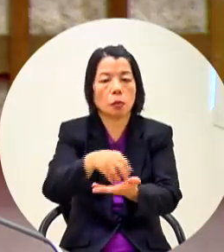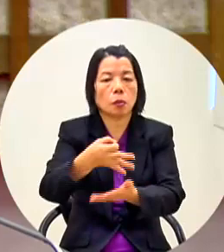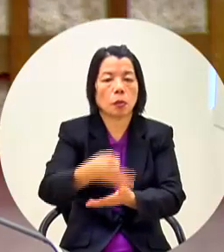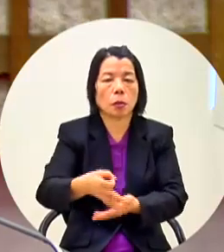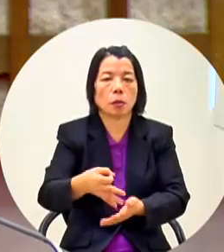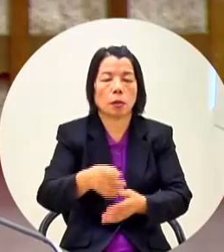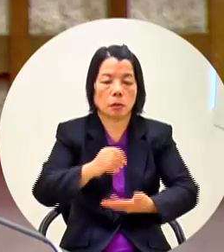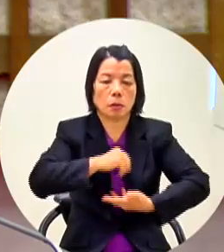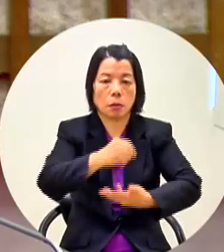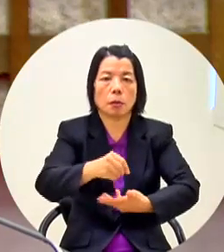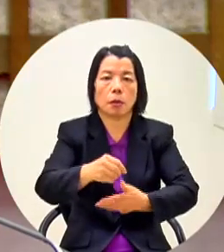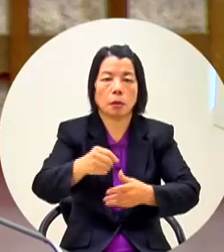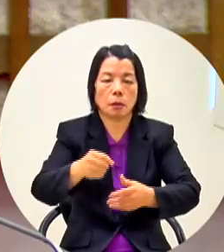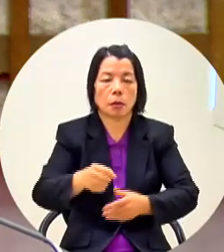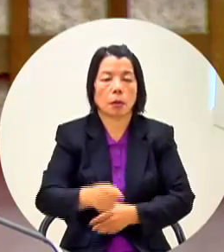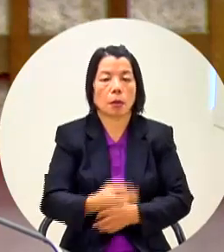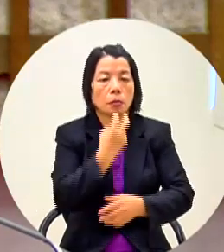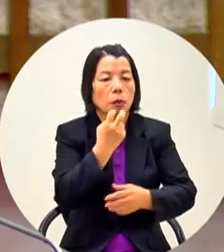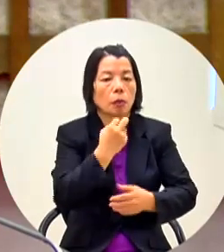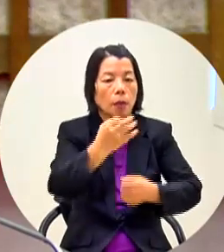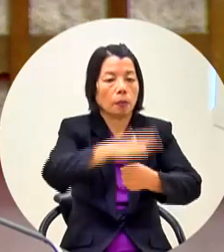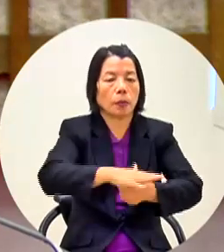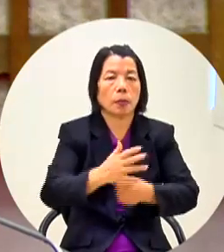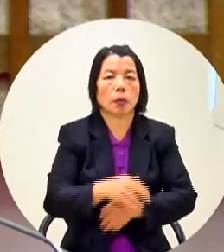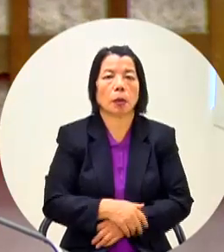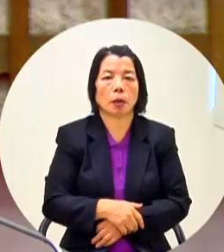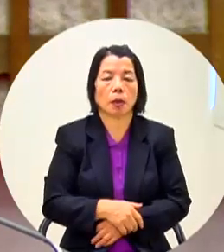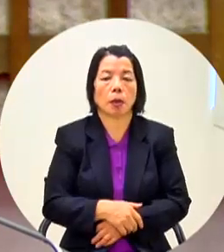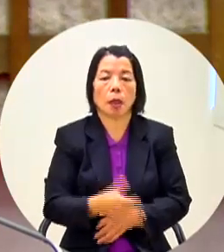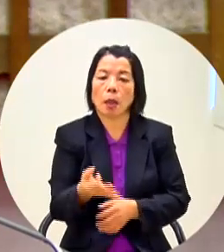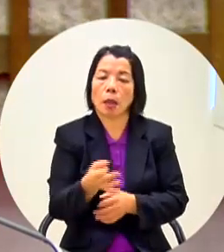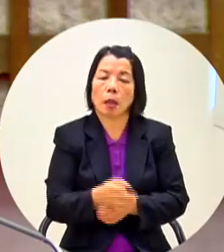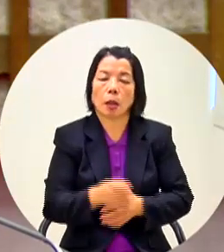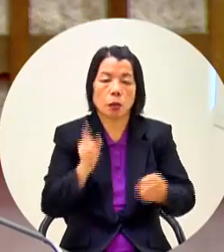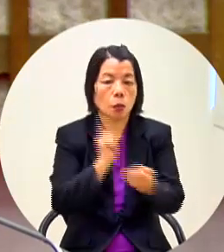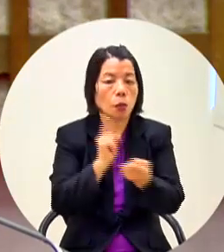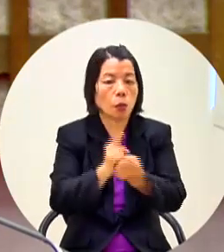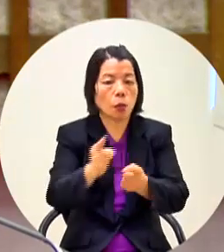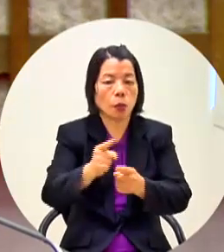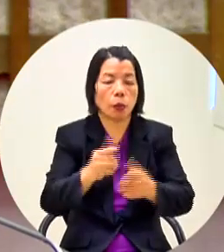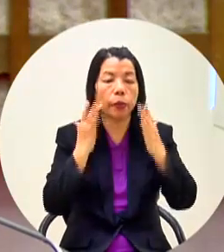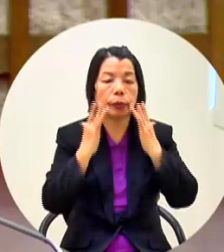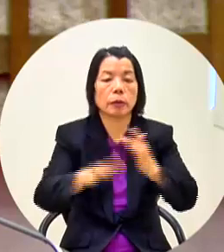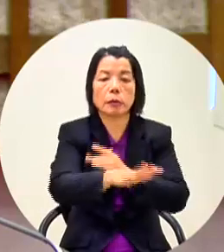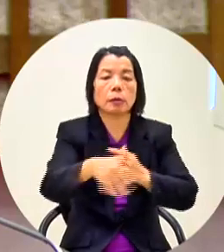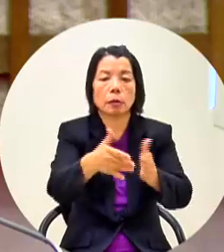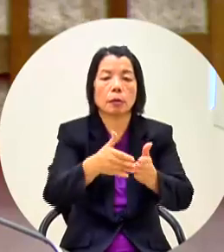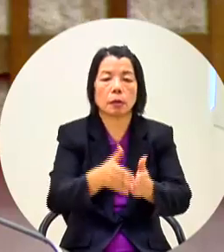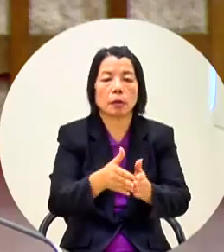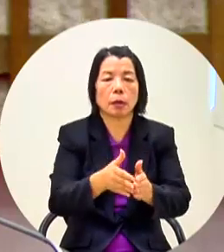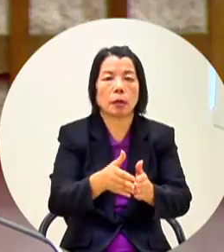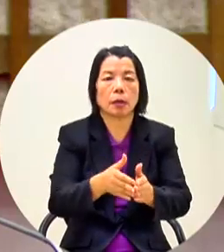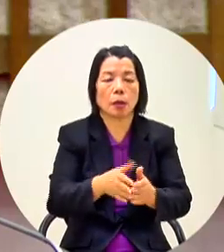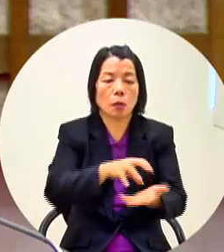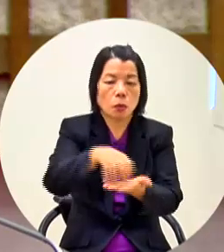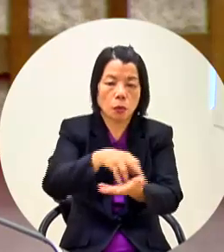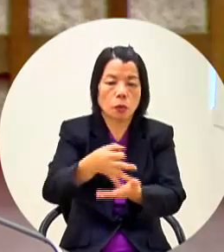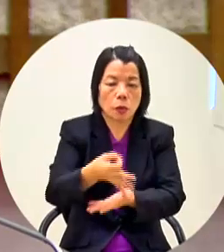央呢能够来补助免收市场的手续费用？啊，以上呢，请市长答